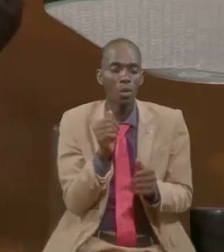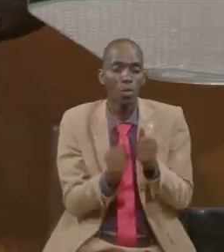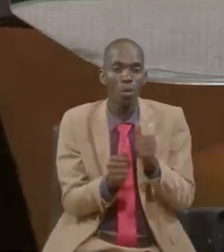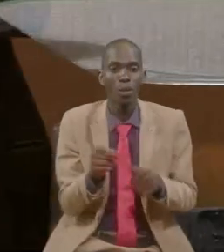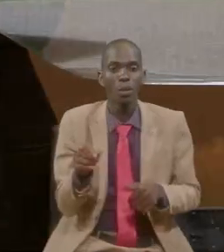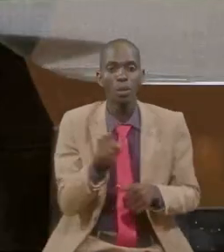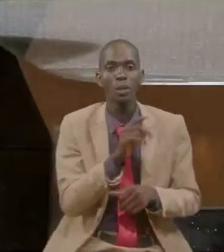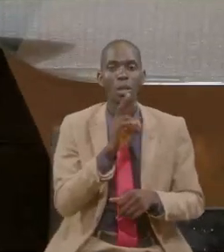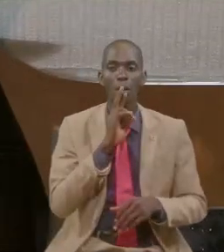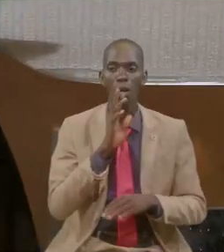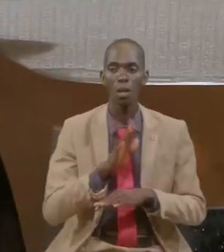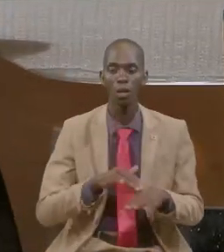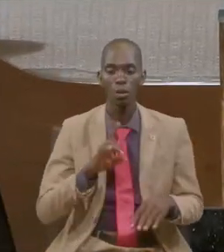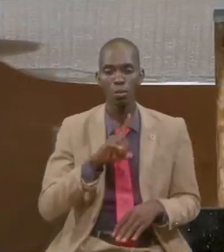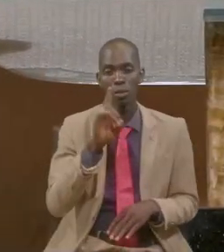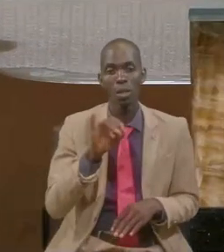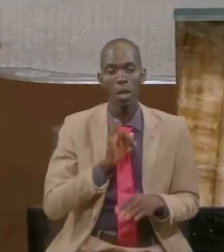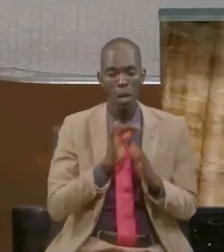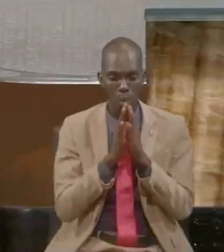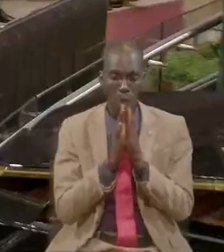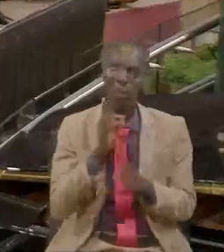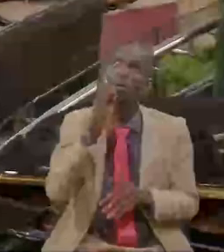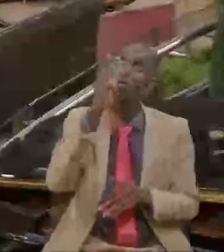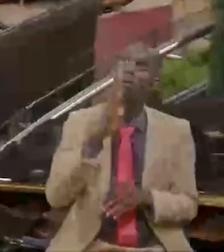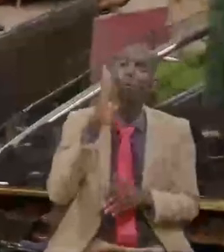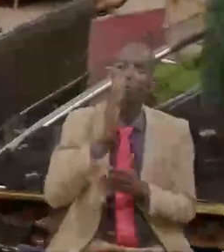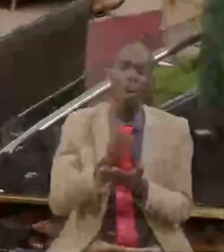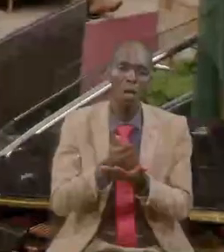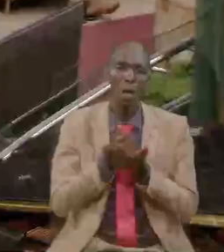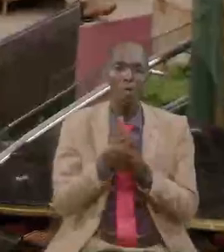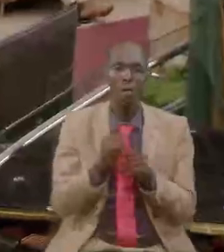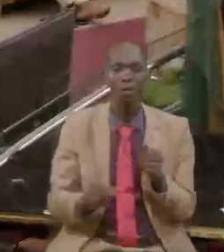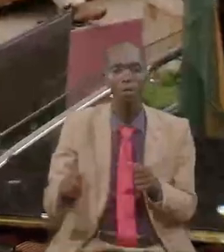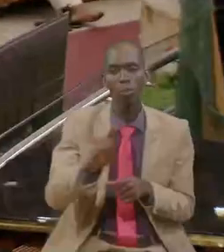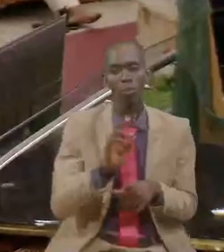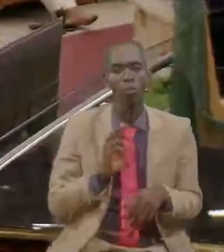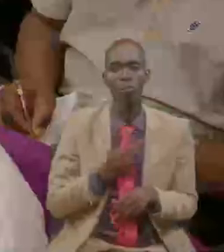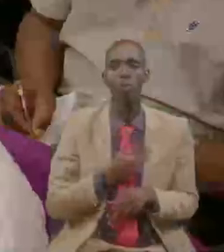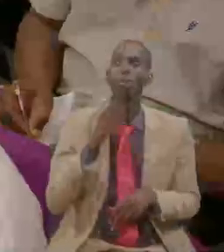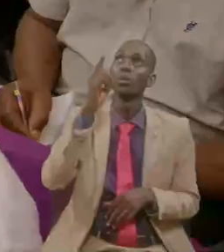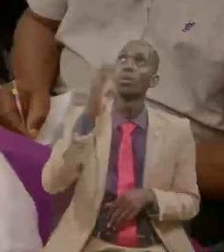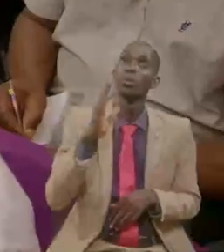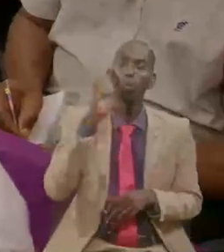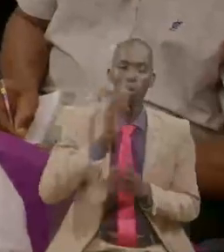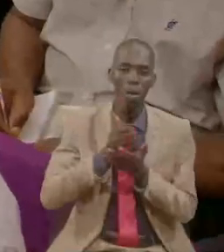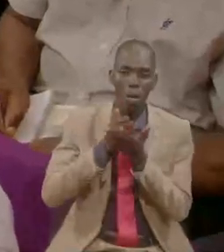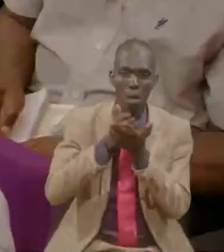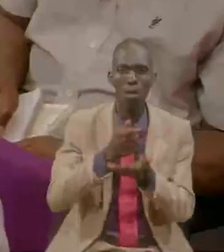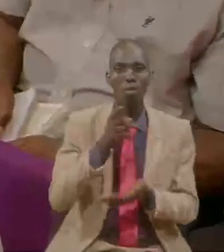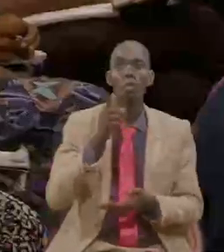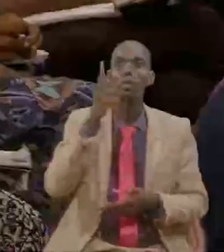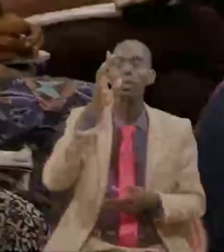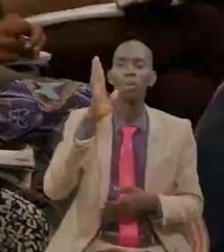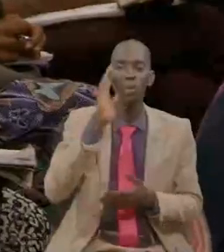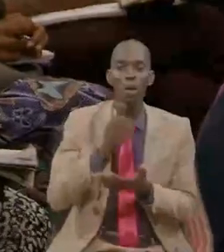Ne sont-ce pas eux qui outragent le beau nom que vous portez? Je prie que Dieu nous aide. Que Dieu vous aide. Qu'il